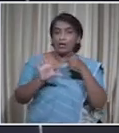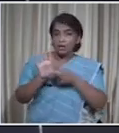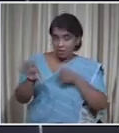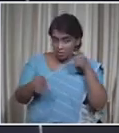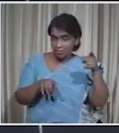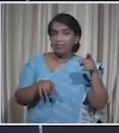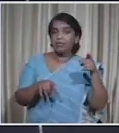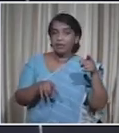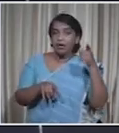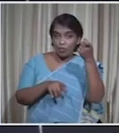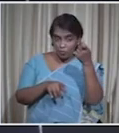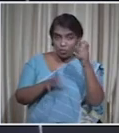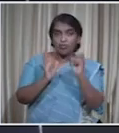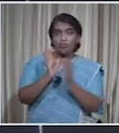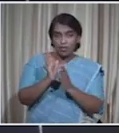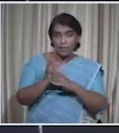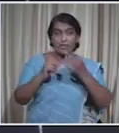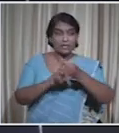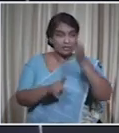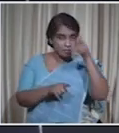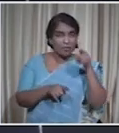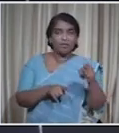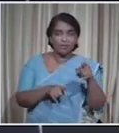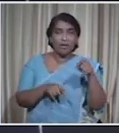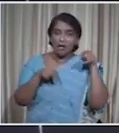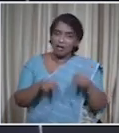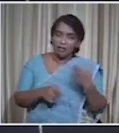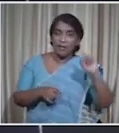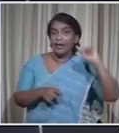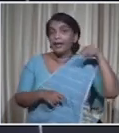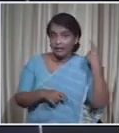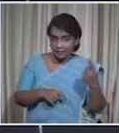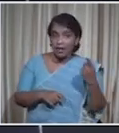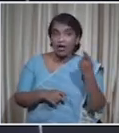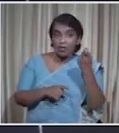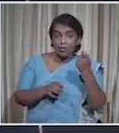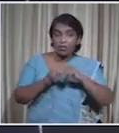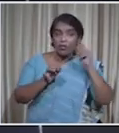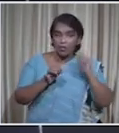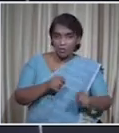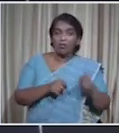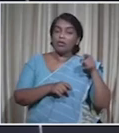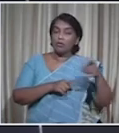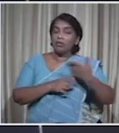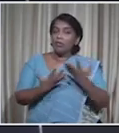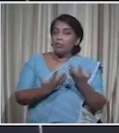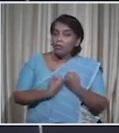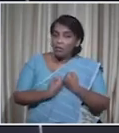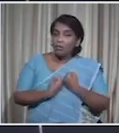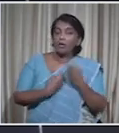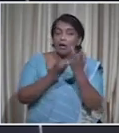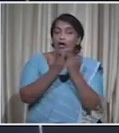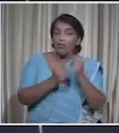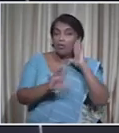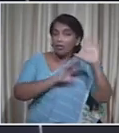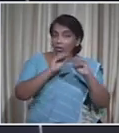මන්ත්‍රීතුමාට මේ මුදල් කොමිටියේ සභාපති හැටියට මම හිතන්නේ අද නැත්තම් හෙට මූල්‍ය මණ්ඩලේ එනවා ඒ වමනා සංඛ්‍යා